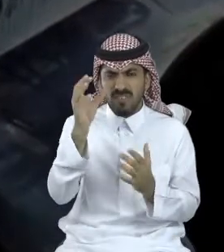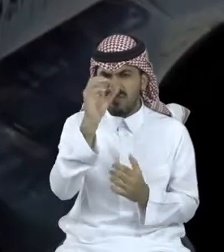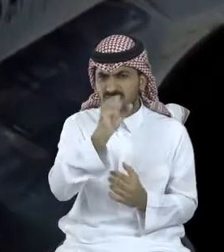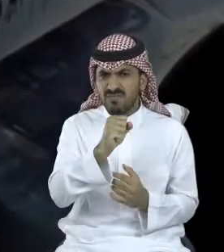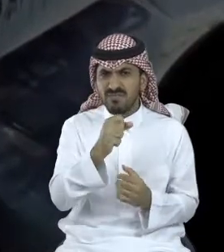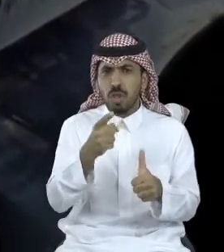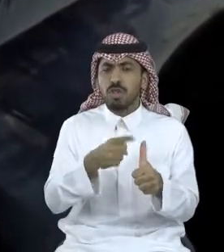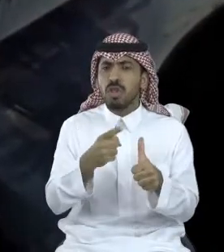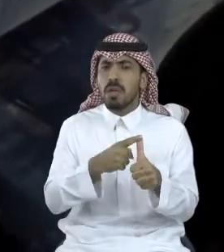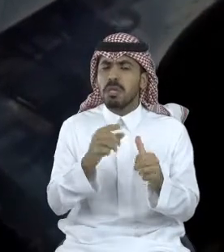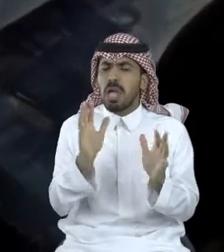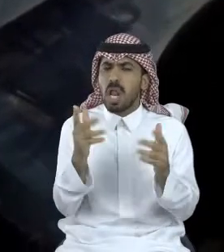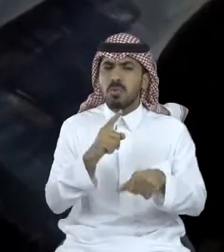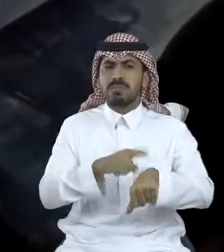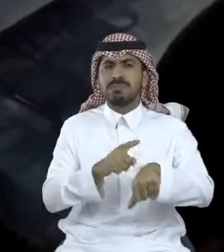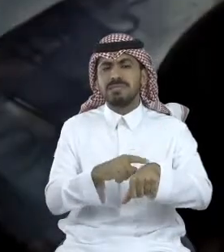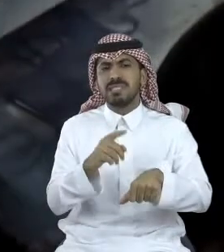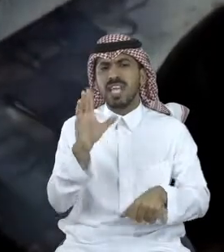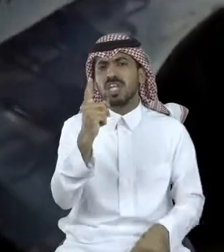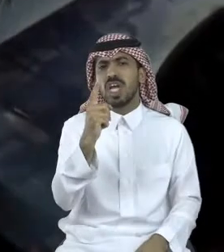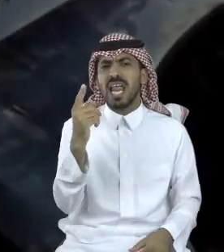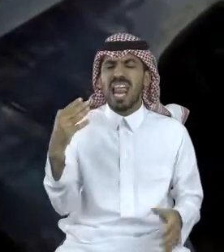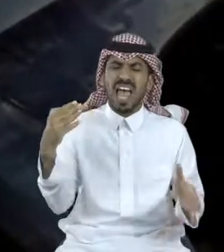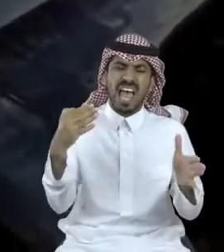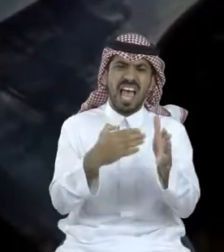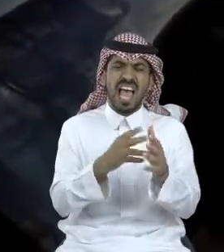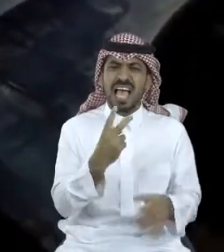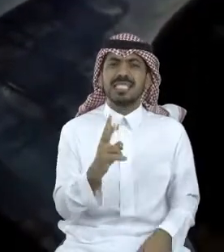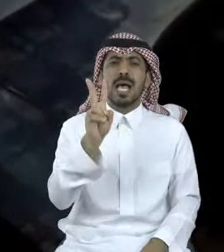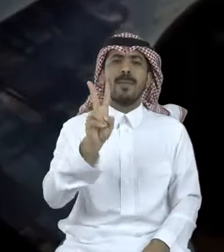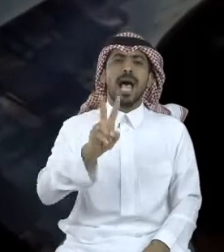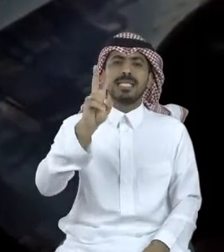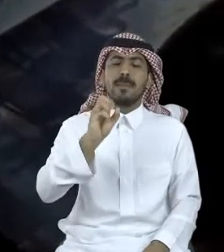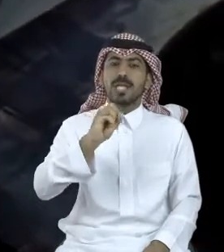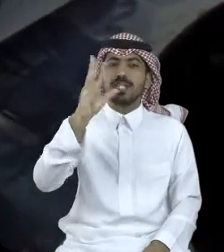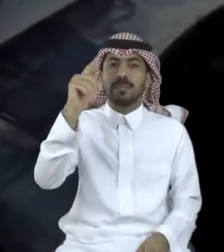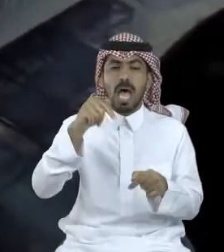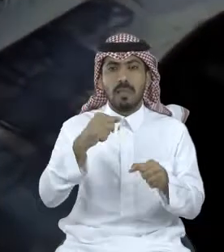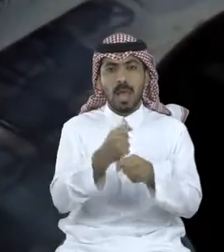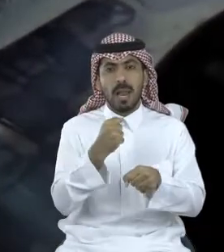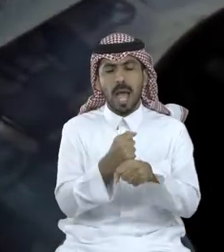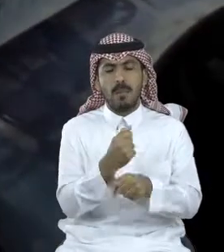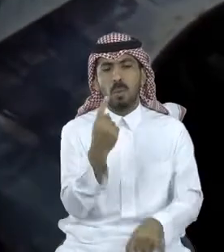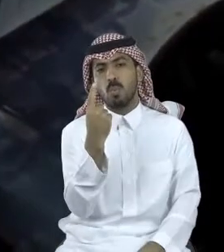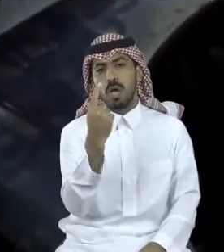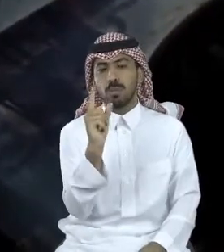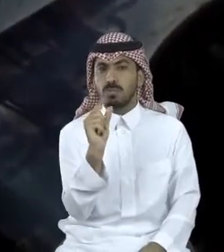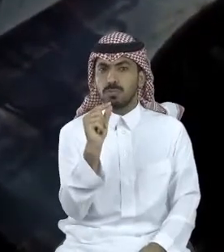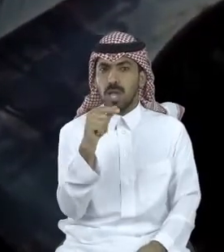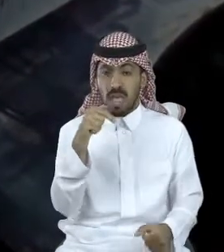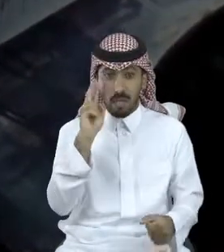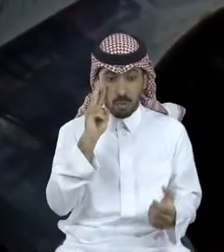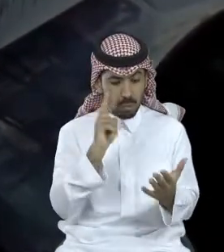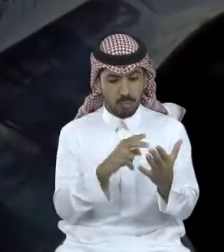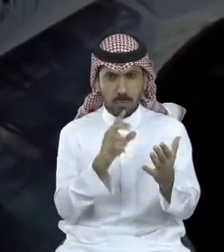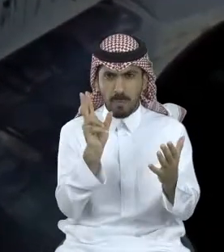الليل، واوتوماتيكلي تلقائيا من الساعه 11 بالليل الى الساعه 7 الصباح حتصير على نمط الليل. النمط هذا من خلاله في